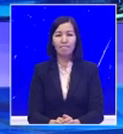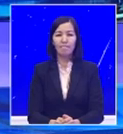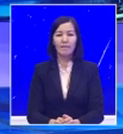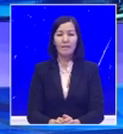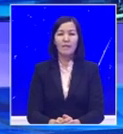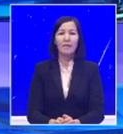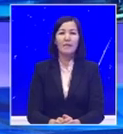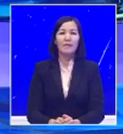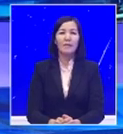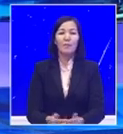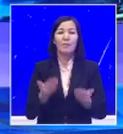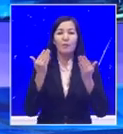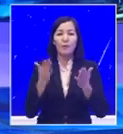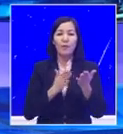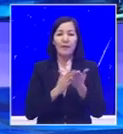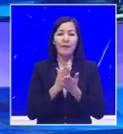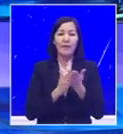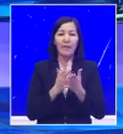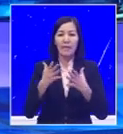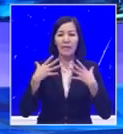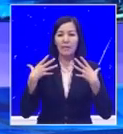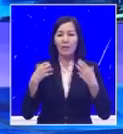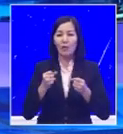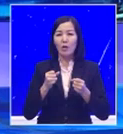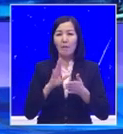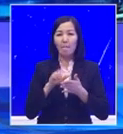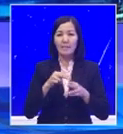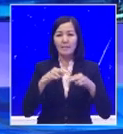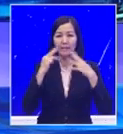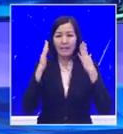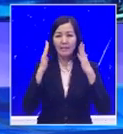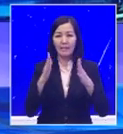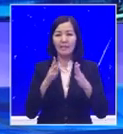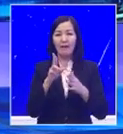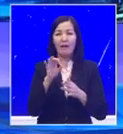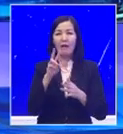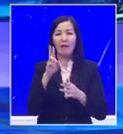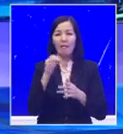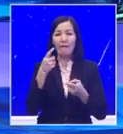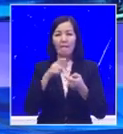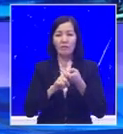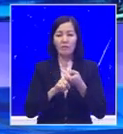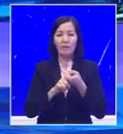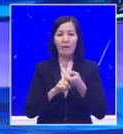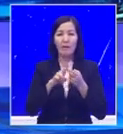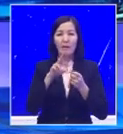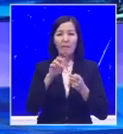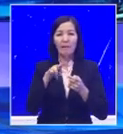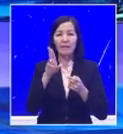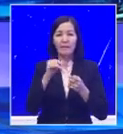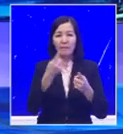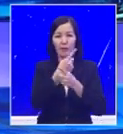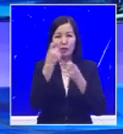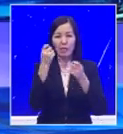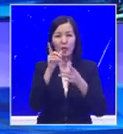Қариясы бар ел, қазыналы ел. Бүгінде ардагерлер денсаулығы басты назарда. Елімізде коронавирусқа байланысты пандемия